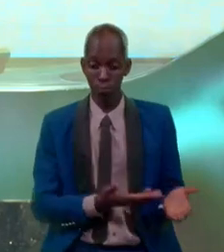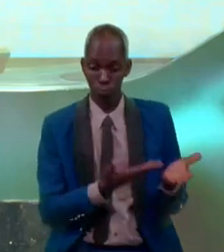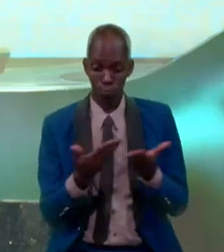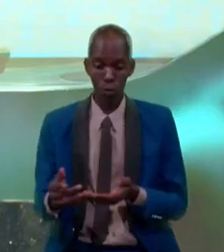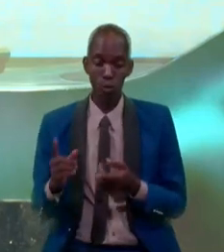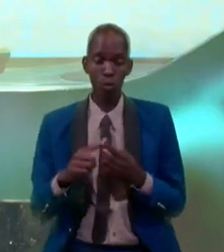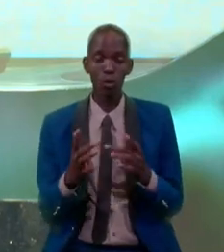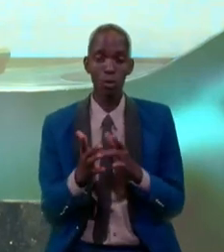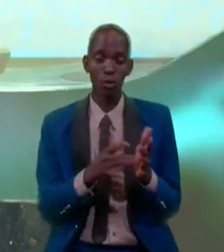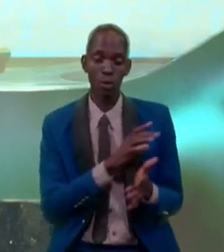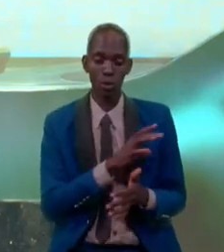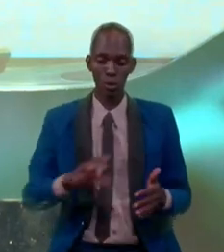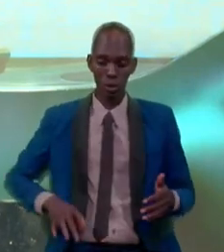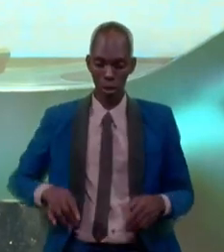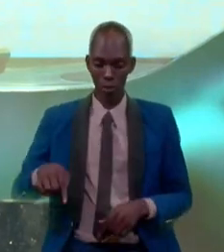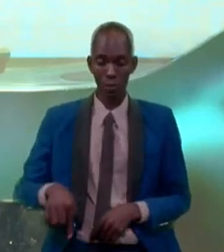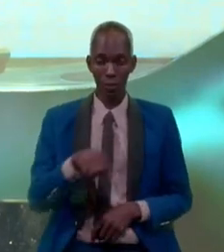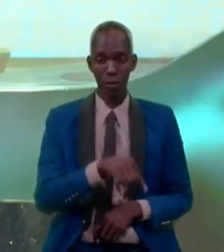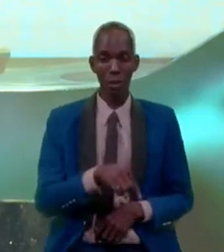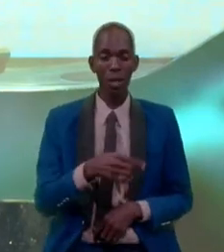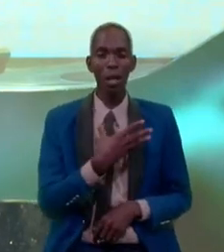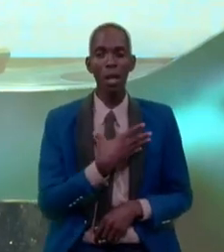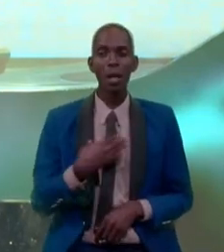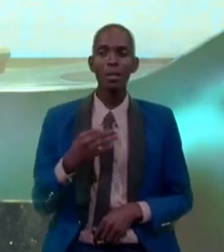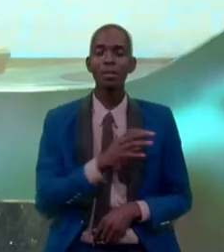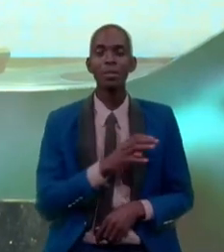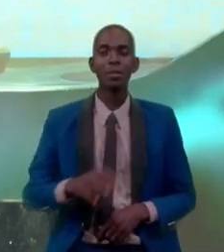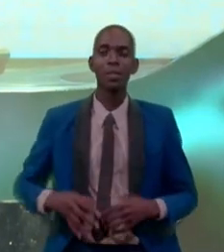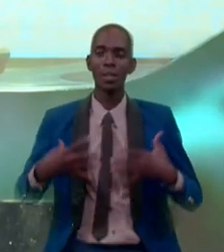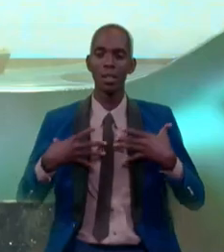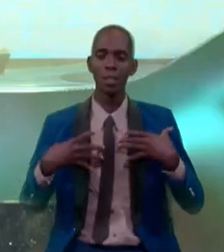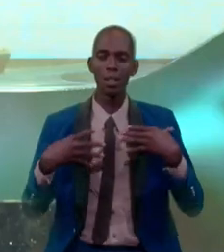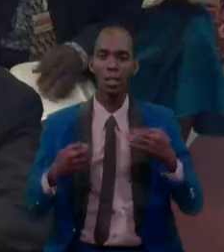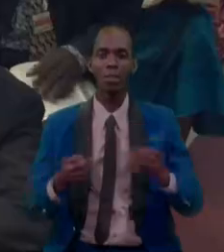beaucoup d'autres malades. On les mit à ses pieds et il les guérit.